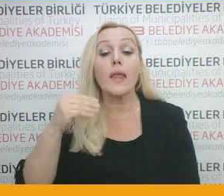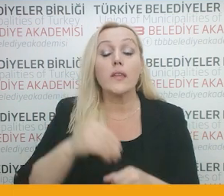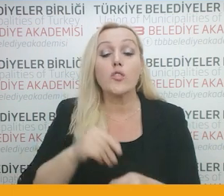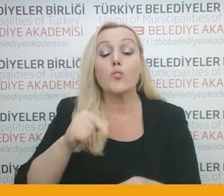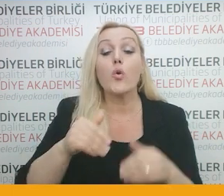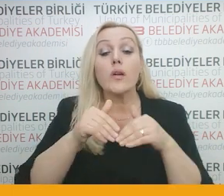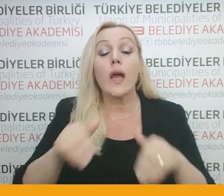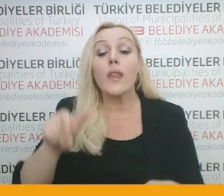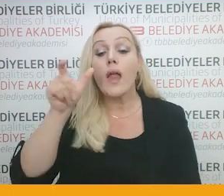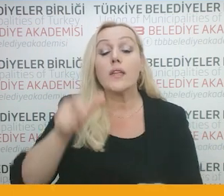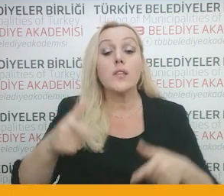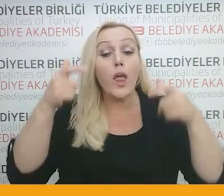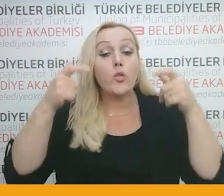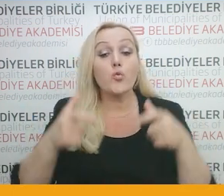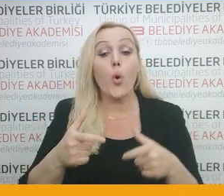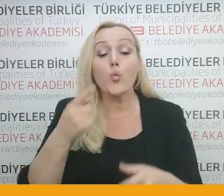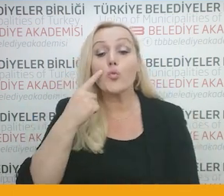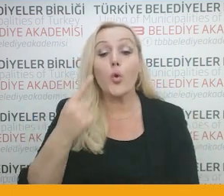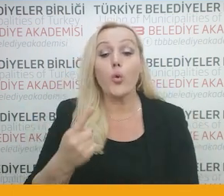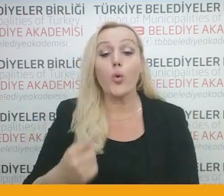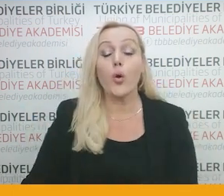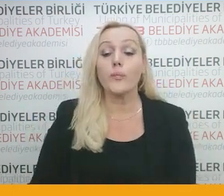insanı sorumlu tutabiliyor.